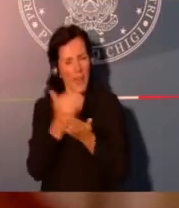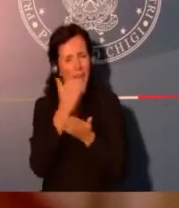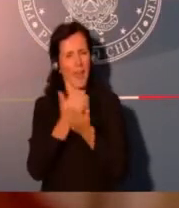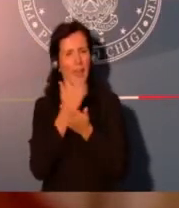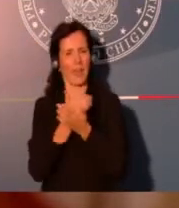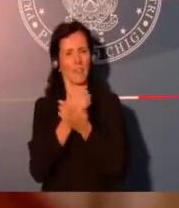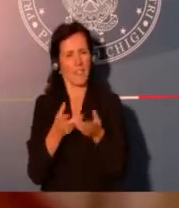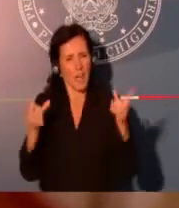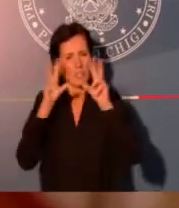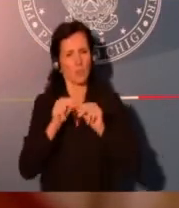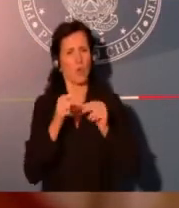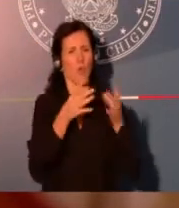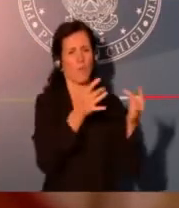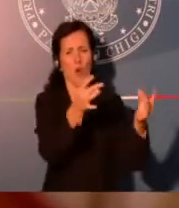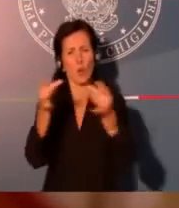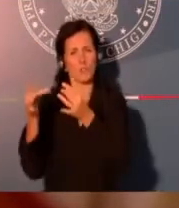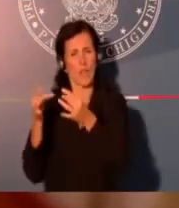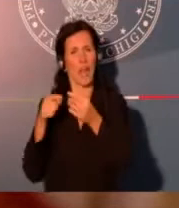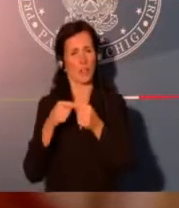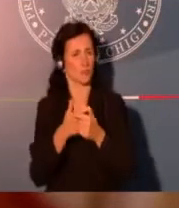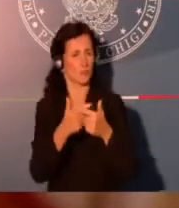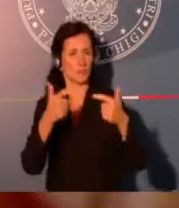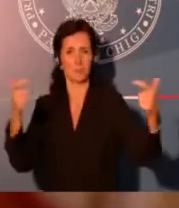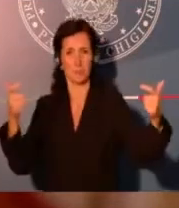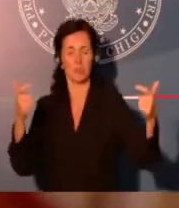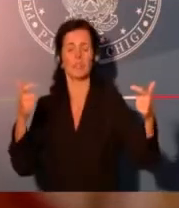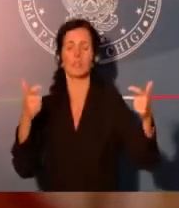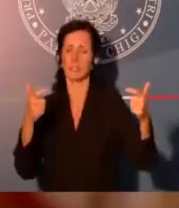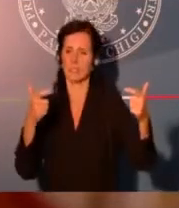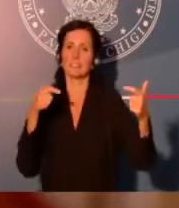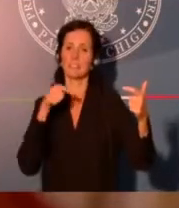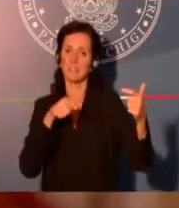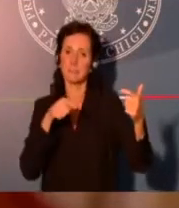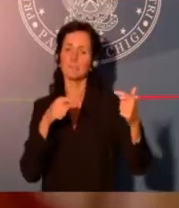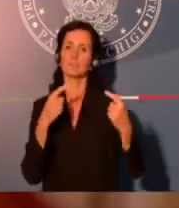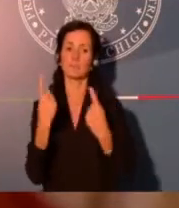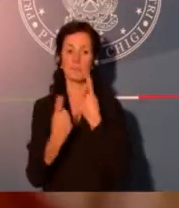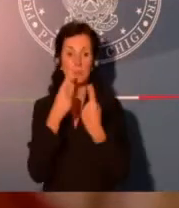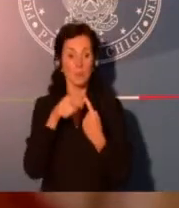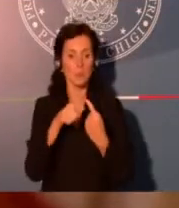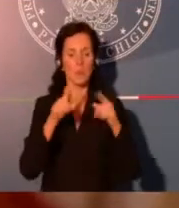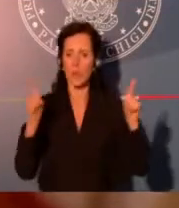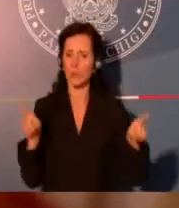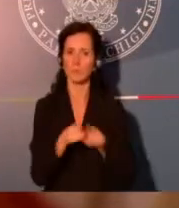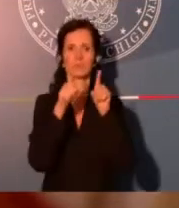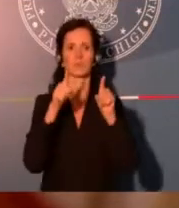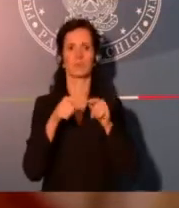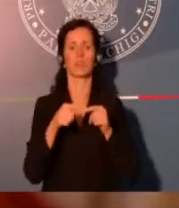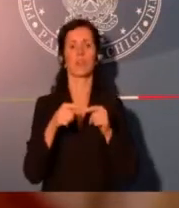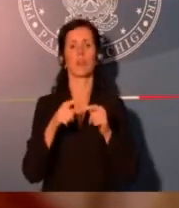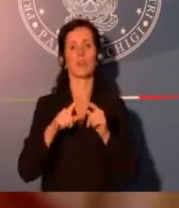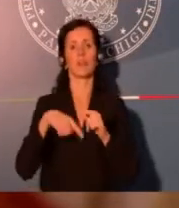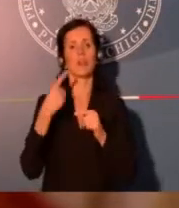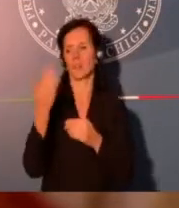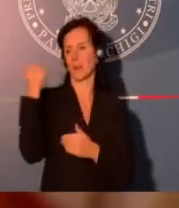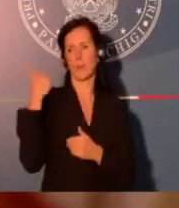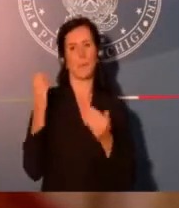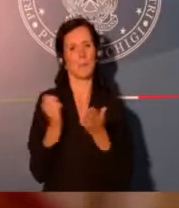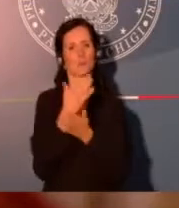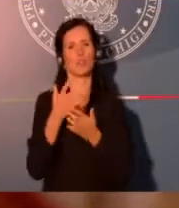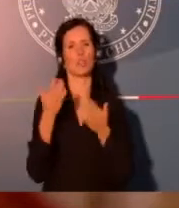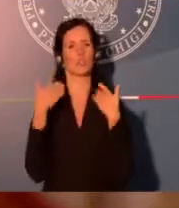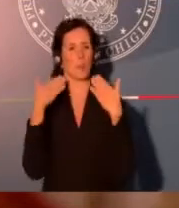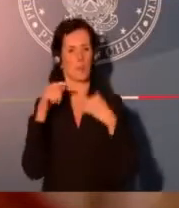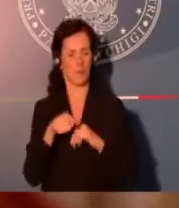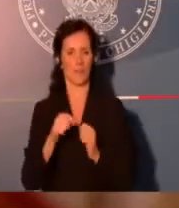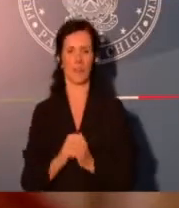di contagio non è e non può essere la stessa attuata in primavera. All'inizio della pandemia